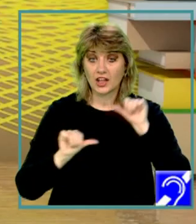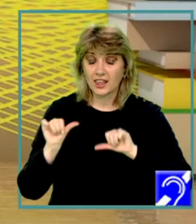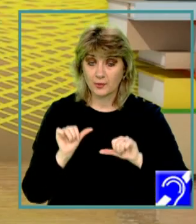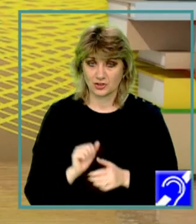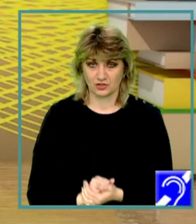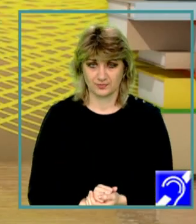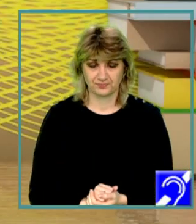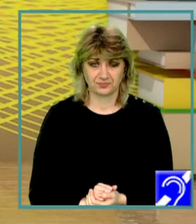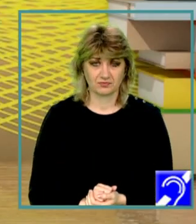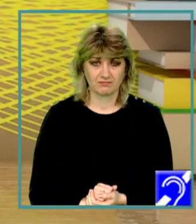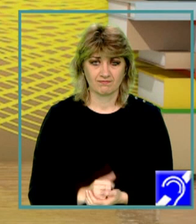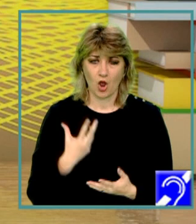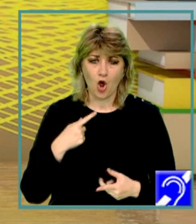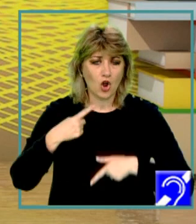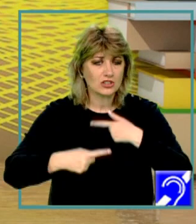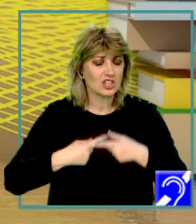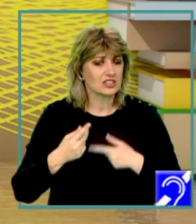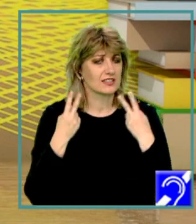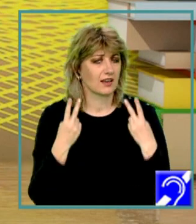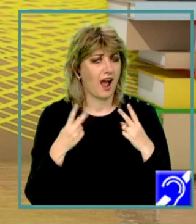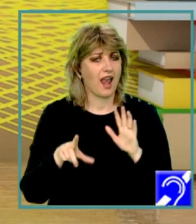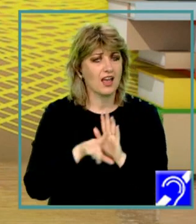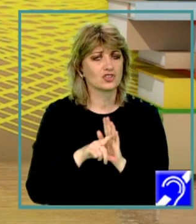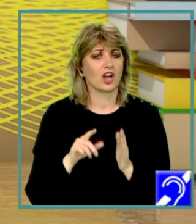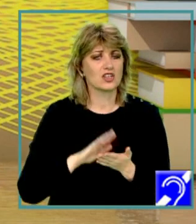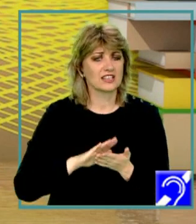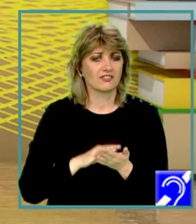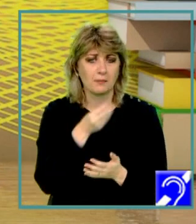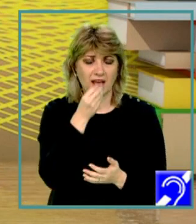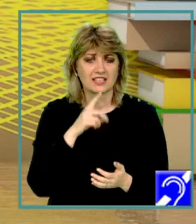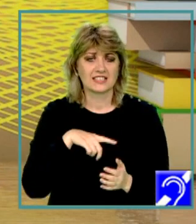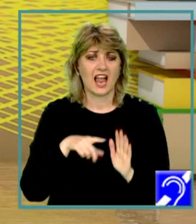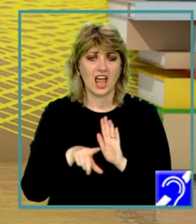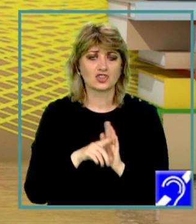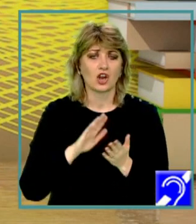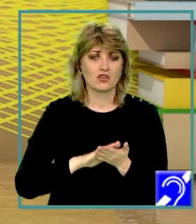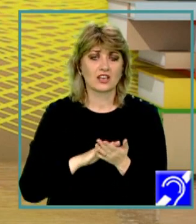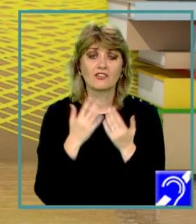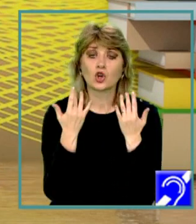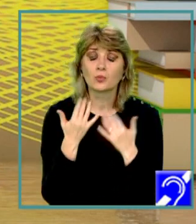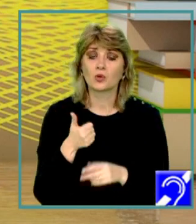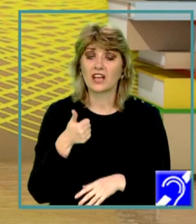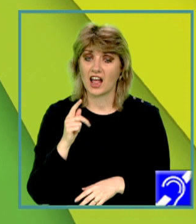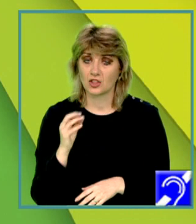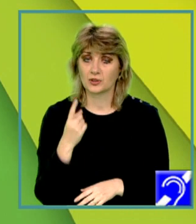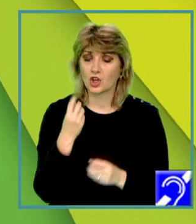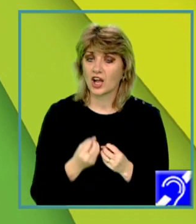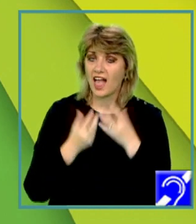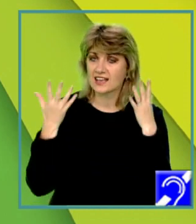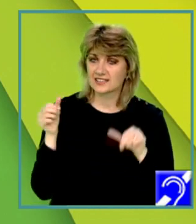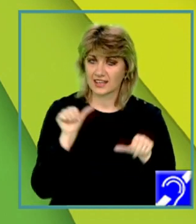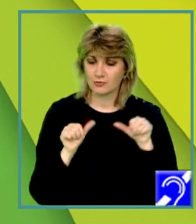o consecință importantă alege conservării masei este legea conservării numărului de atomi între o reacție chimică